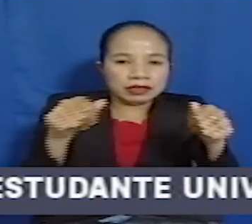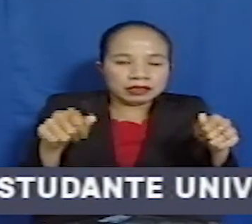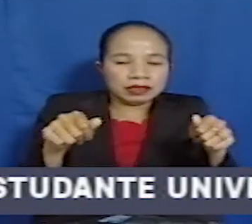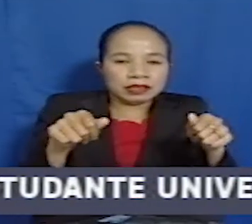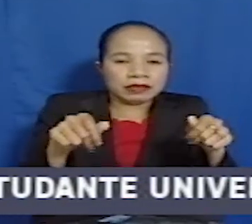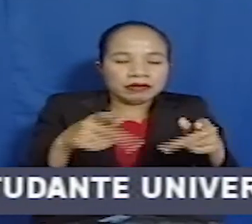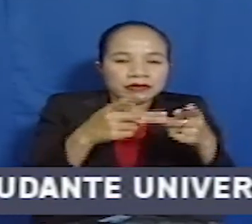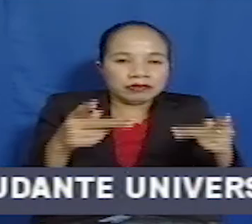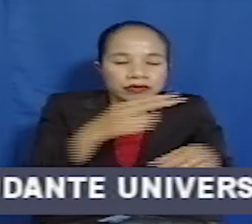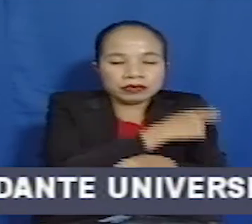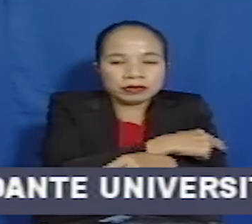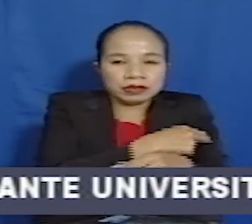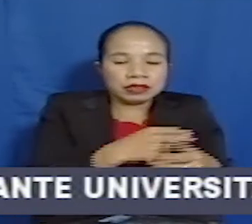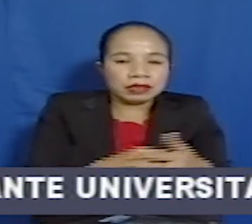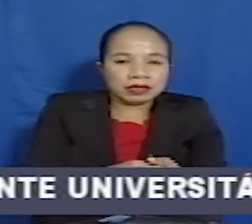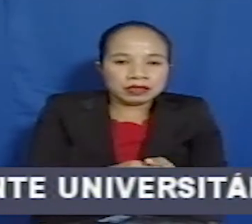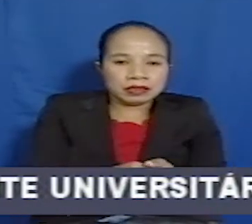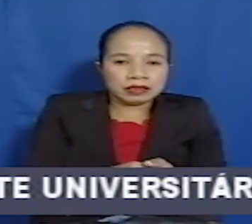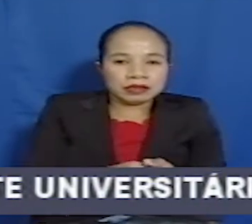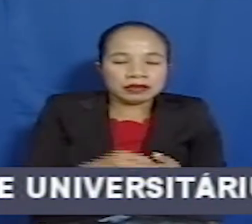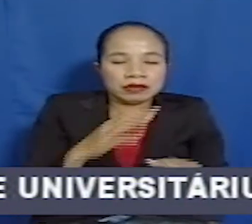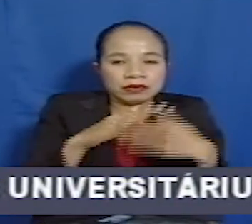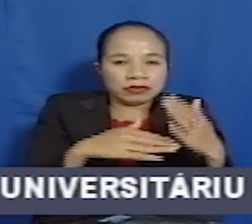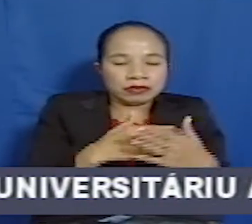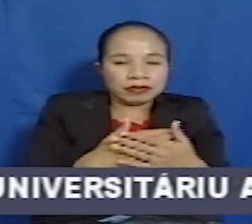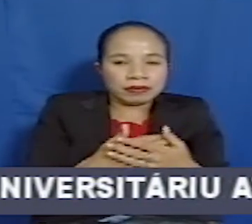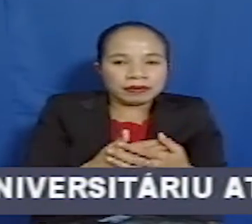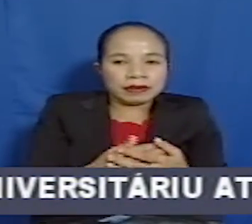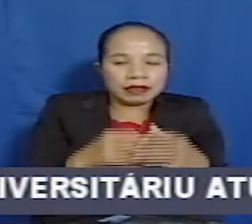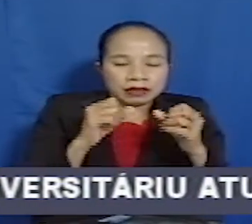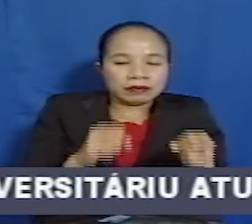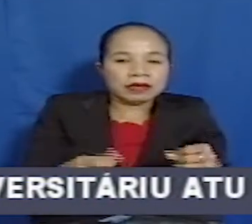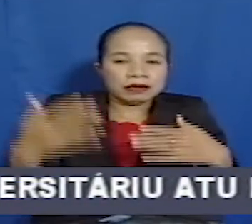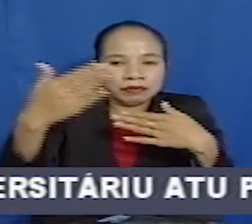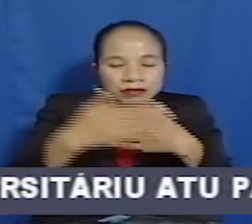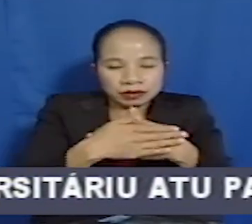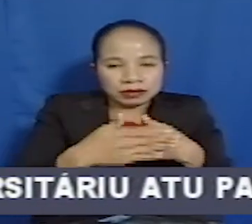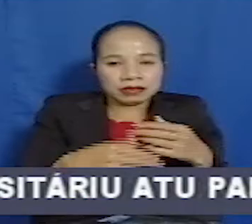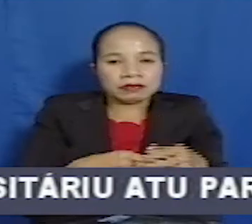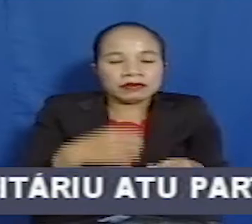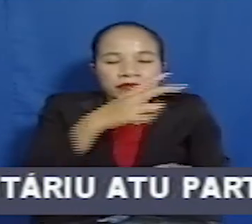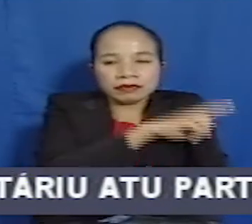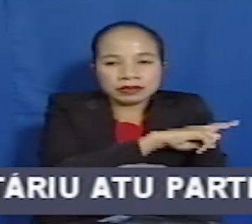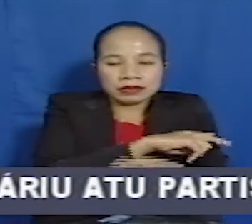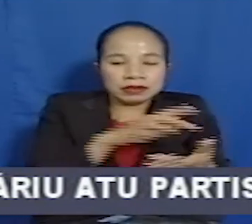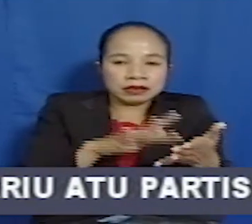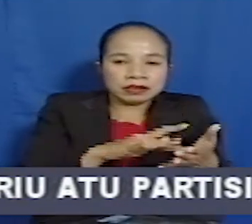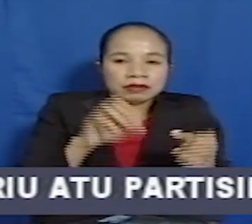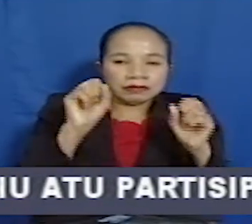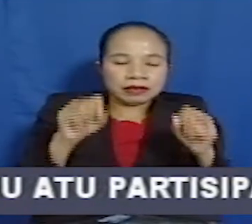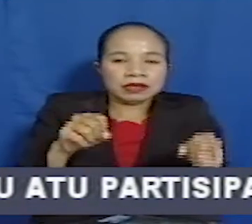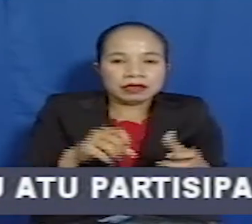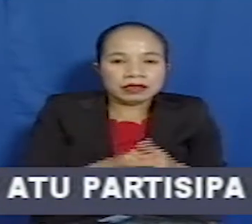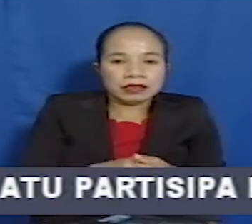iha centro saudi, iha posto saudi, iha instituição hotu iha nava, atu nune bela hakat mai simu fasing AstraZeneca ne, atu nune para